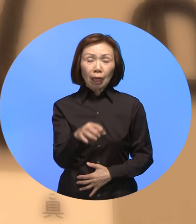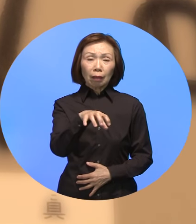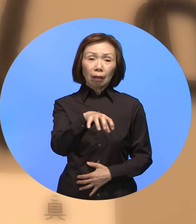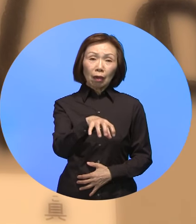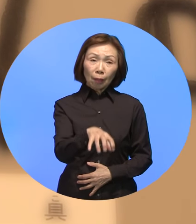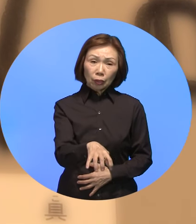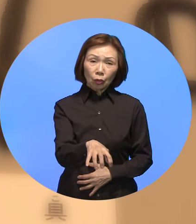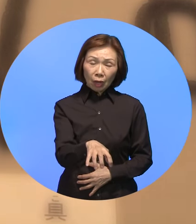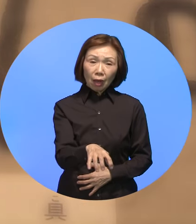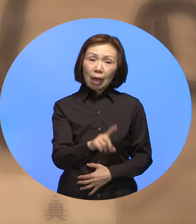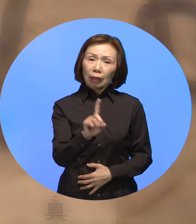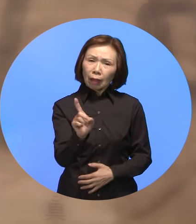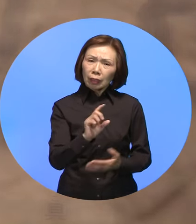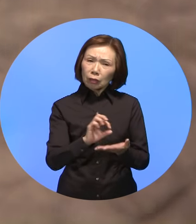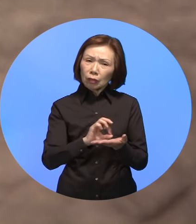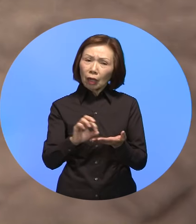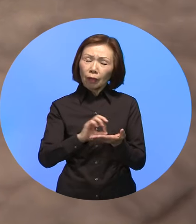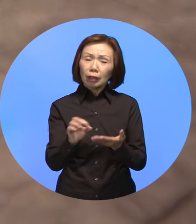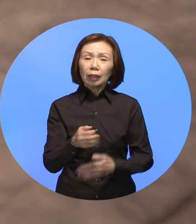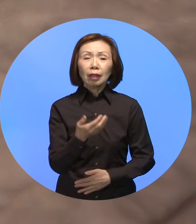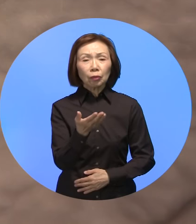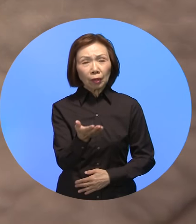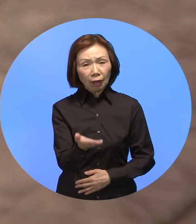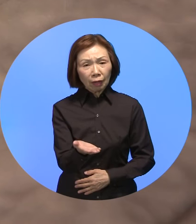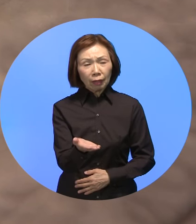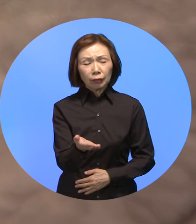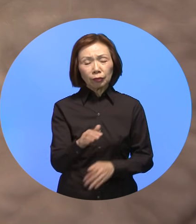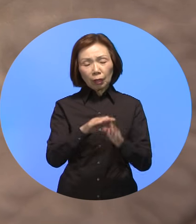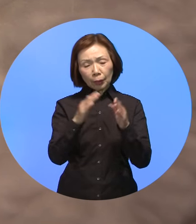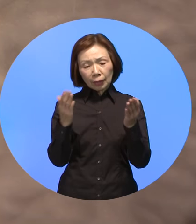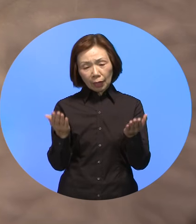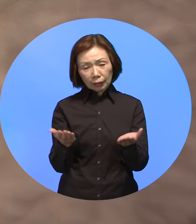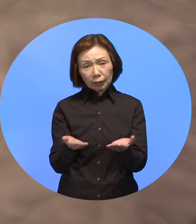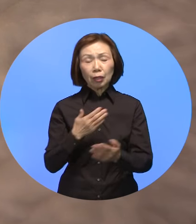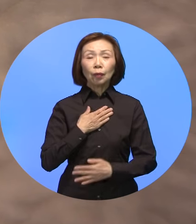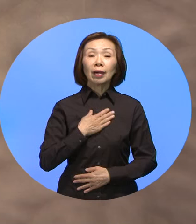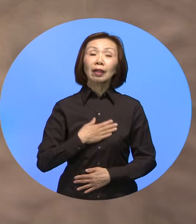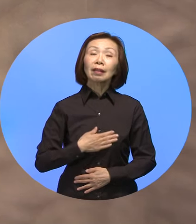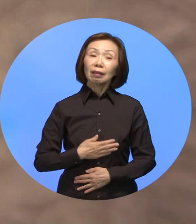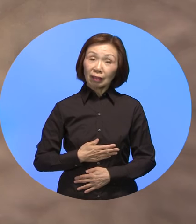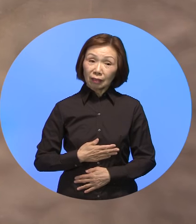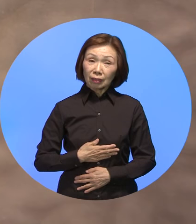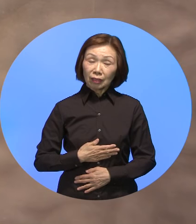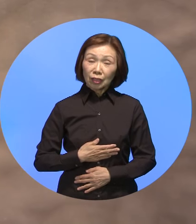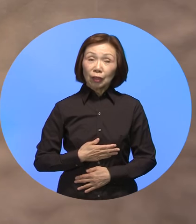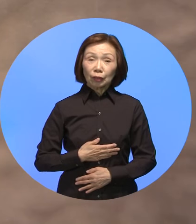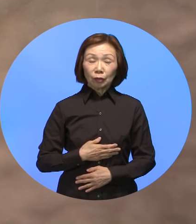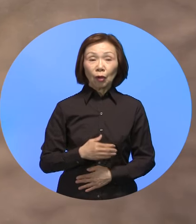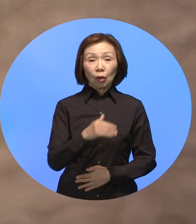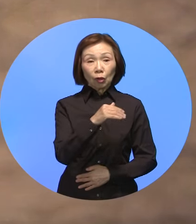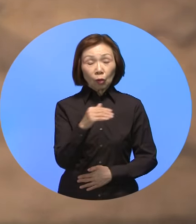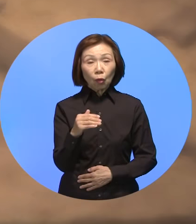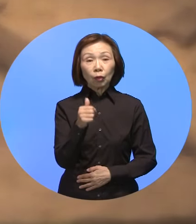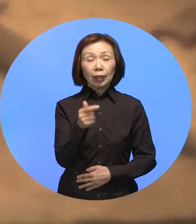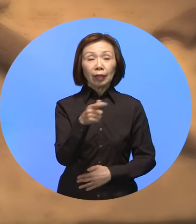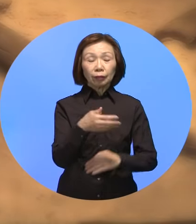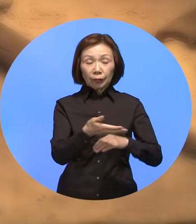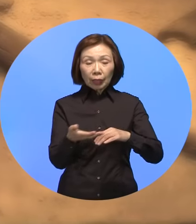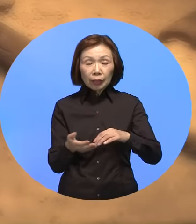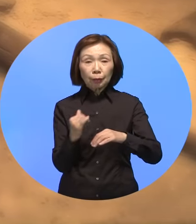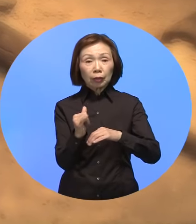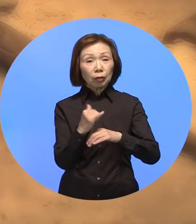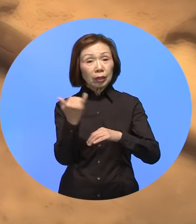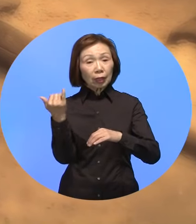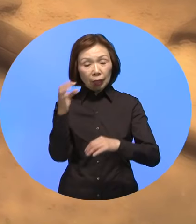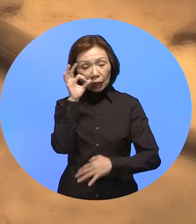その場所がどんなことに使用されていたのかある程度推測がついているのですがこの子たん島遺跡から発掘